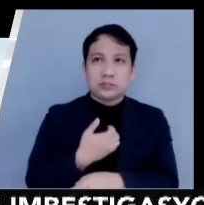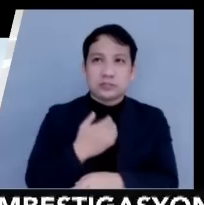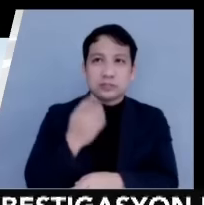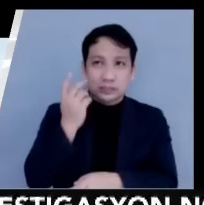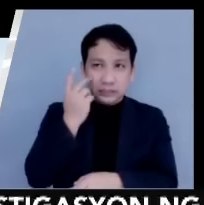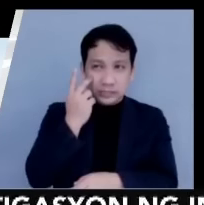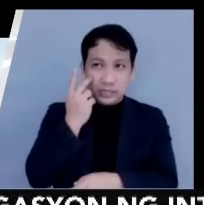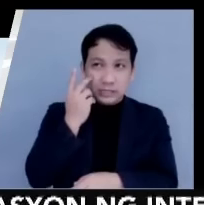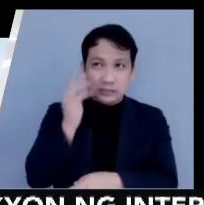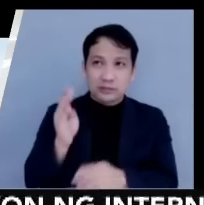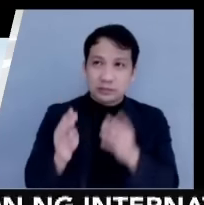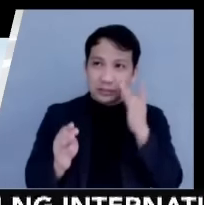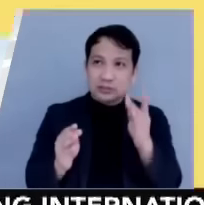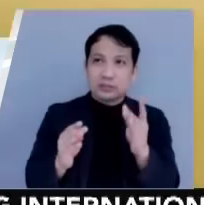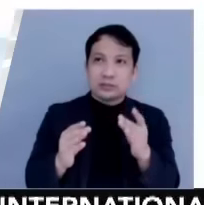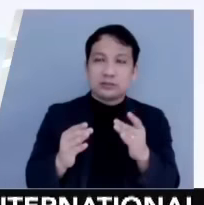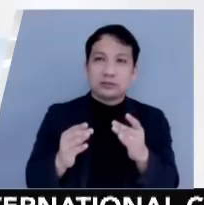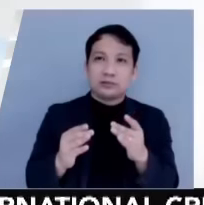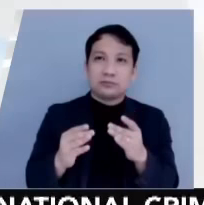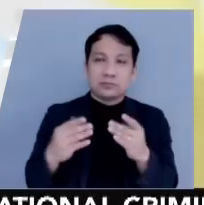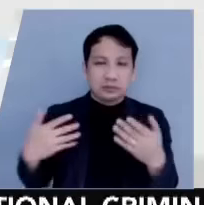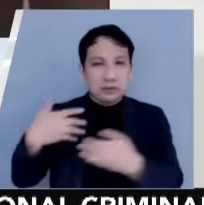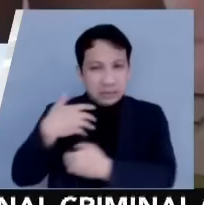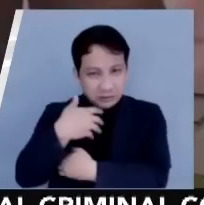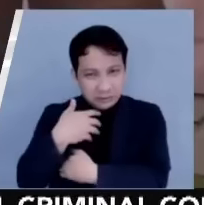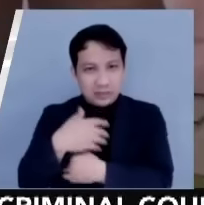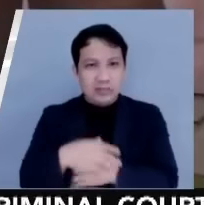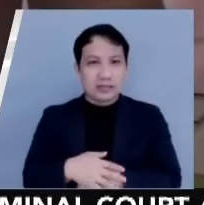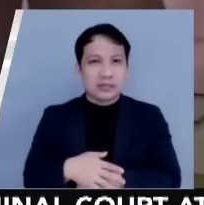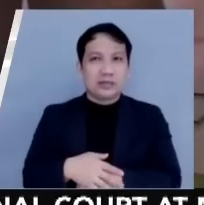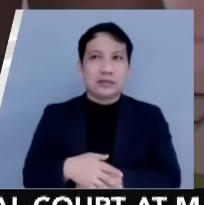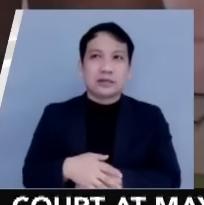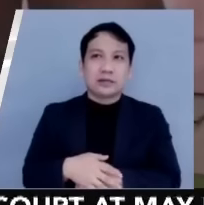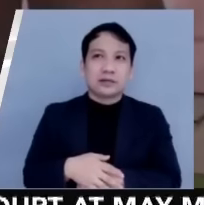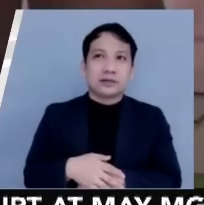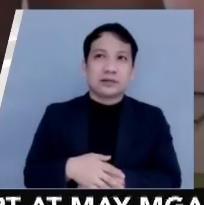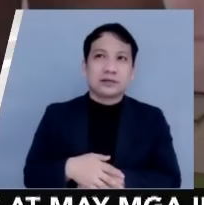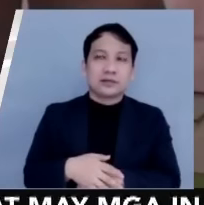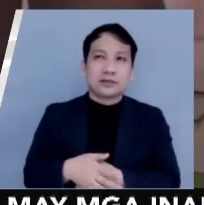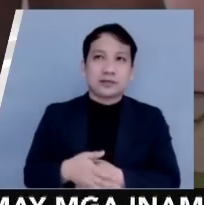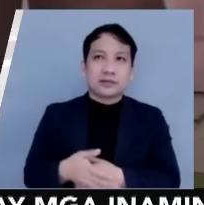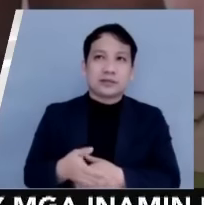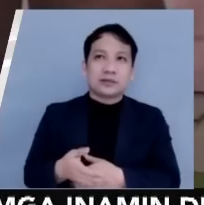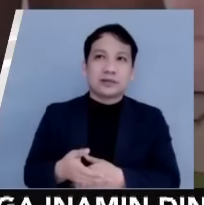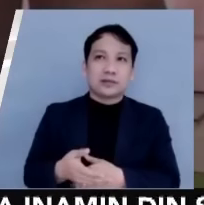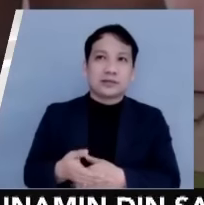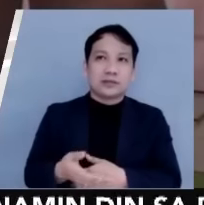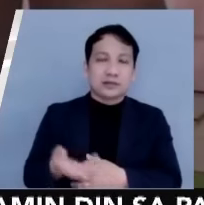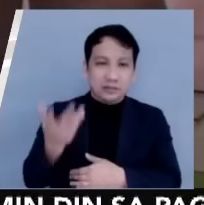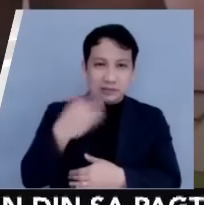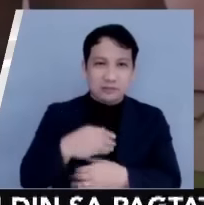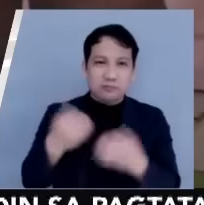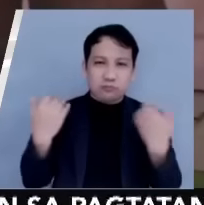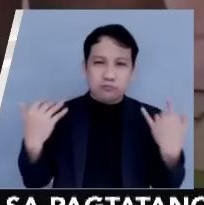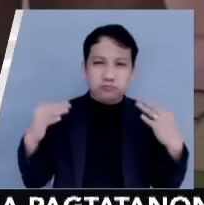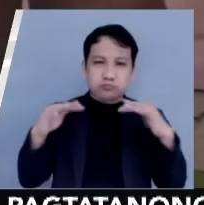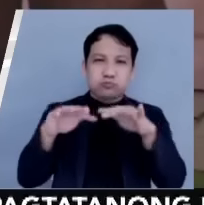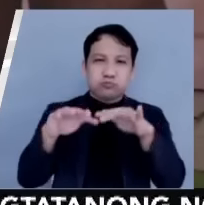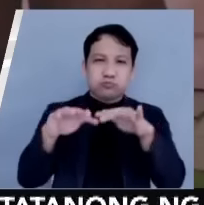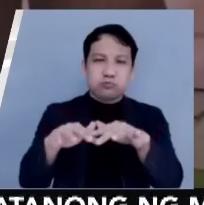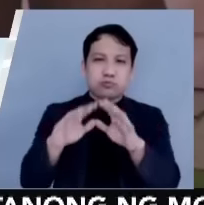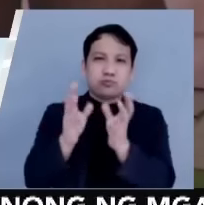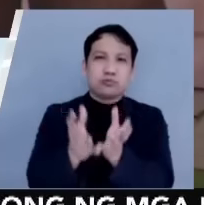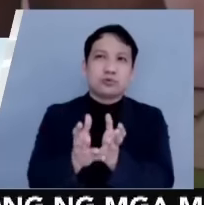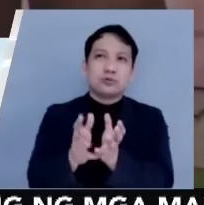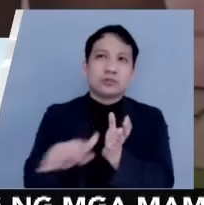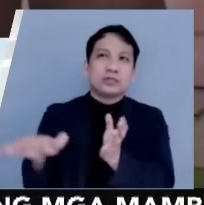na mahigpit na nagyakapan. Sa dami ng dumalo sa world premiere ng Hello Love Again, overwhelmed ang mga bida